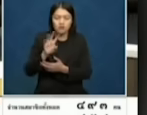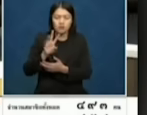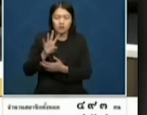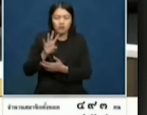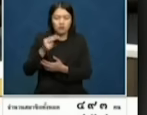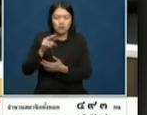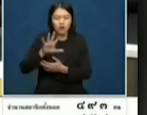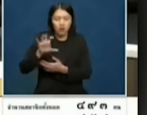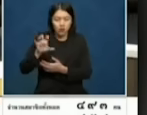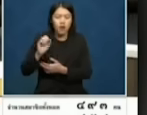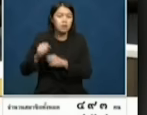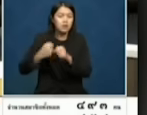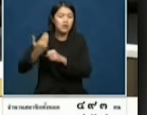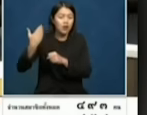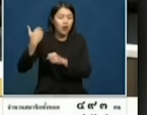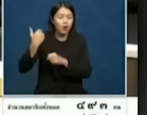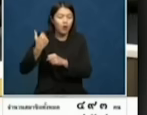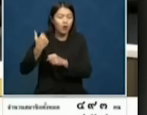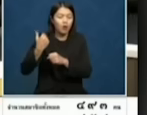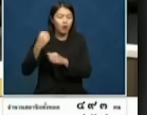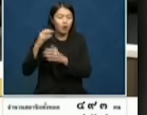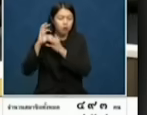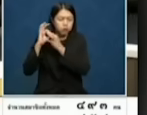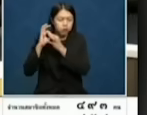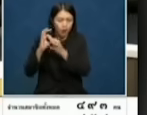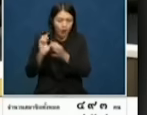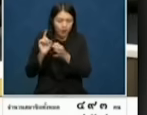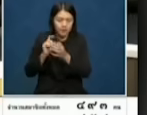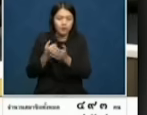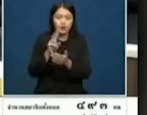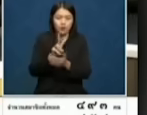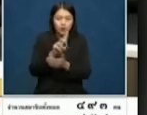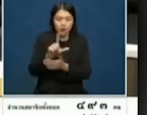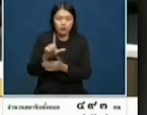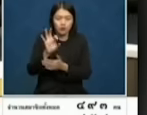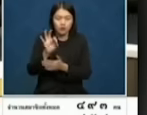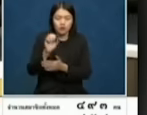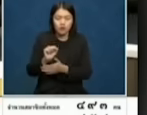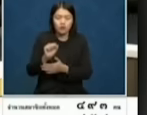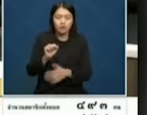14,645,600 บาทปีที่แล้วตั้งข้อผูกพันไว้ที่